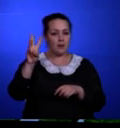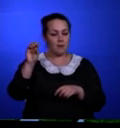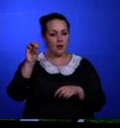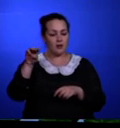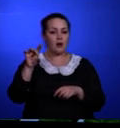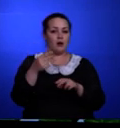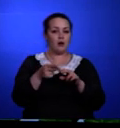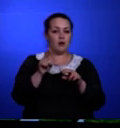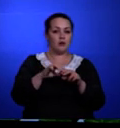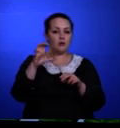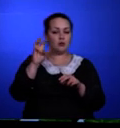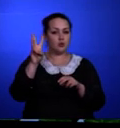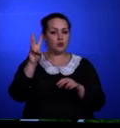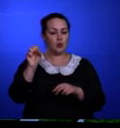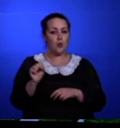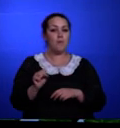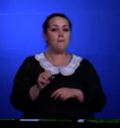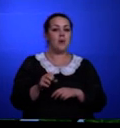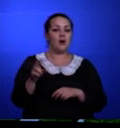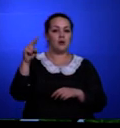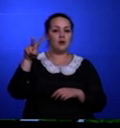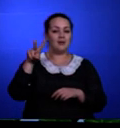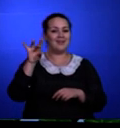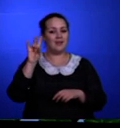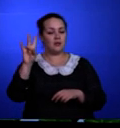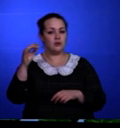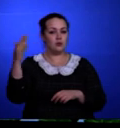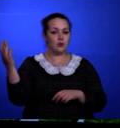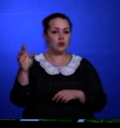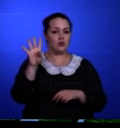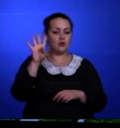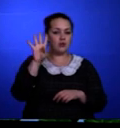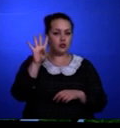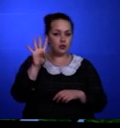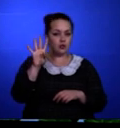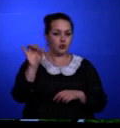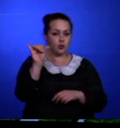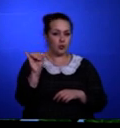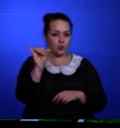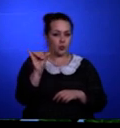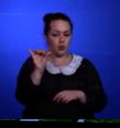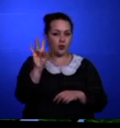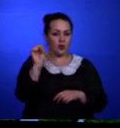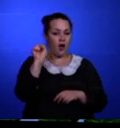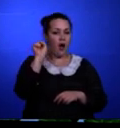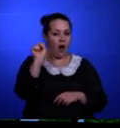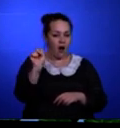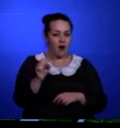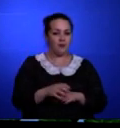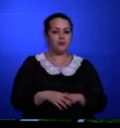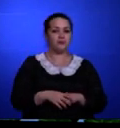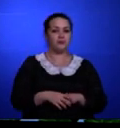сумма длин его сторон то есть четыре можем умножить на а мы знаем что у нас известен